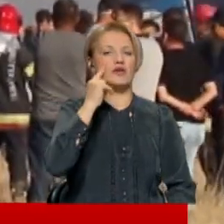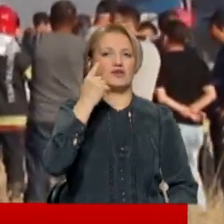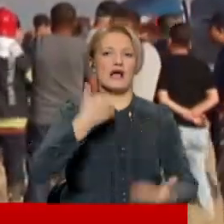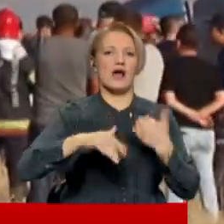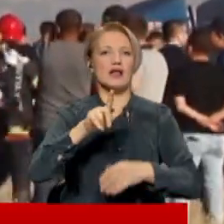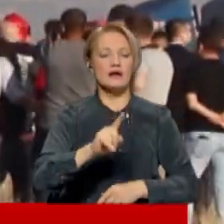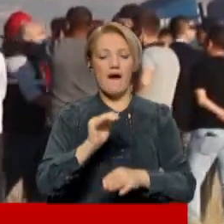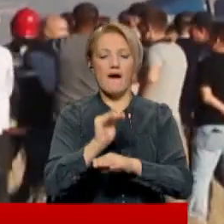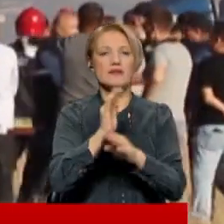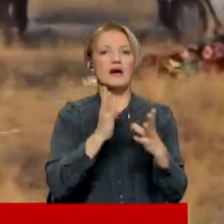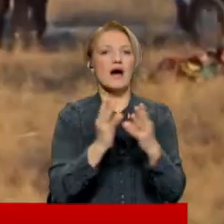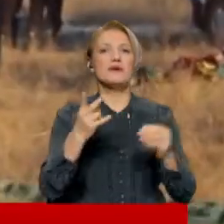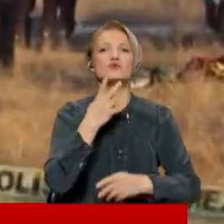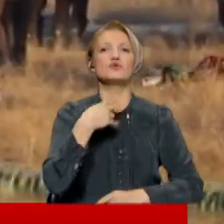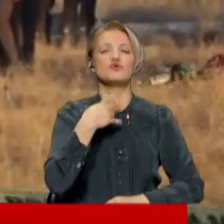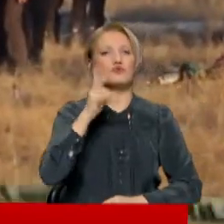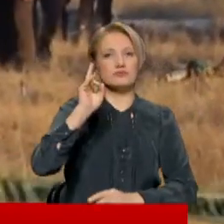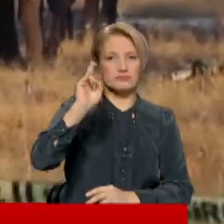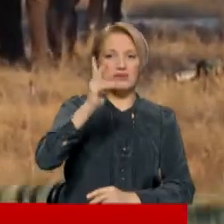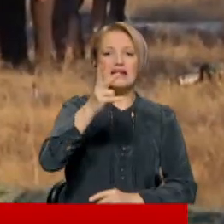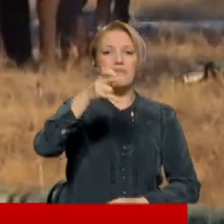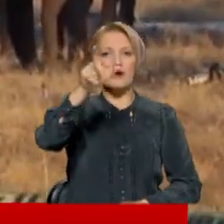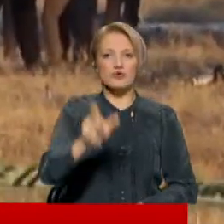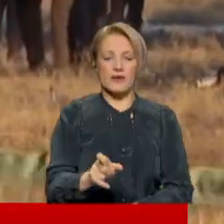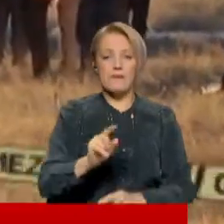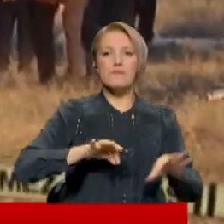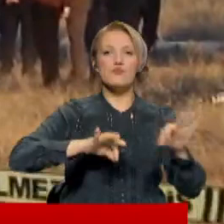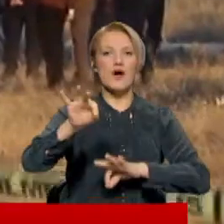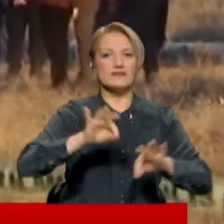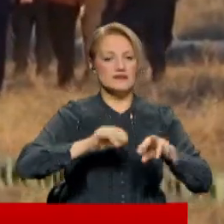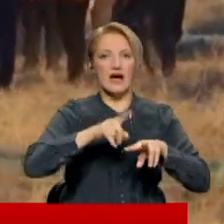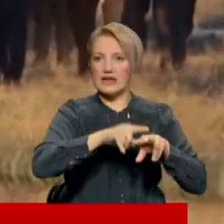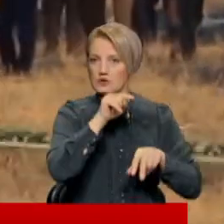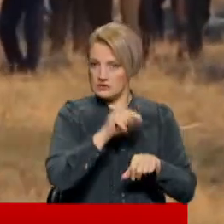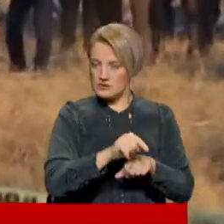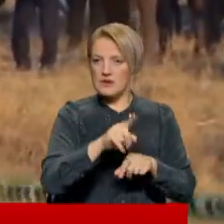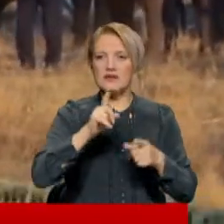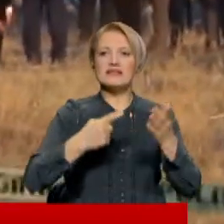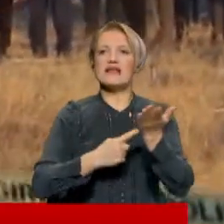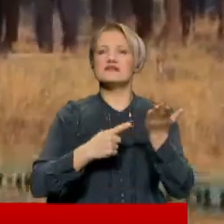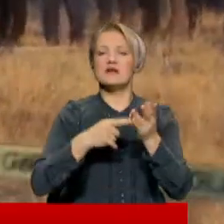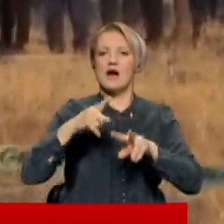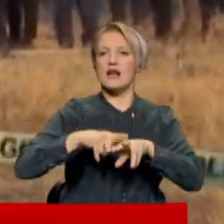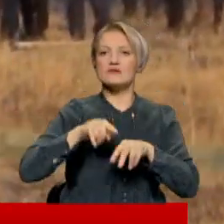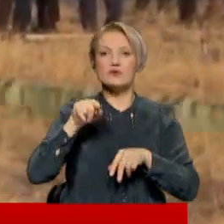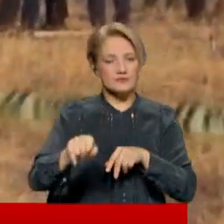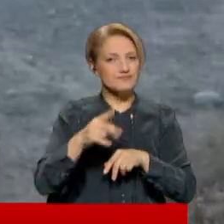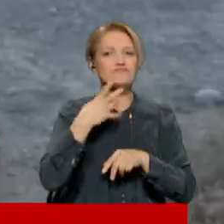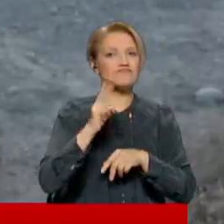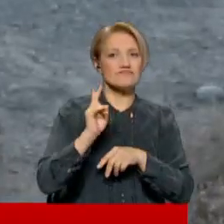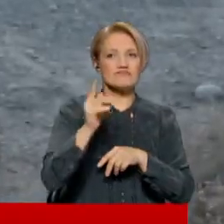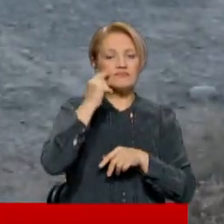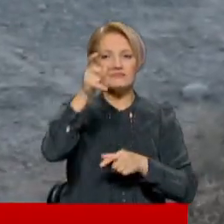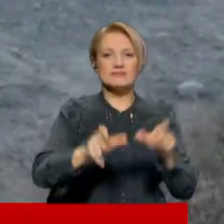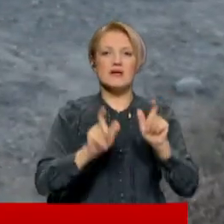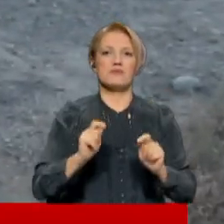yaralandı. Hayatını kaybeden Rusya uyruklu 2 personel, mühendis Alexander Iakovlev ve teknisyen Alexey Volkov için yapılacak